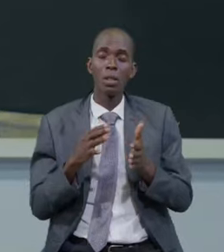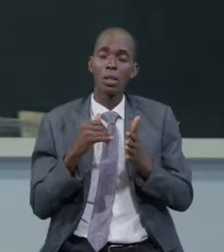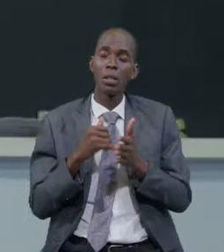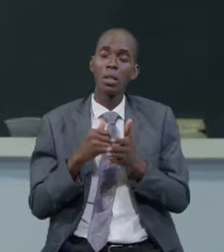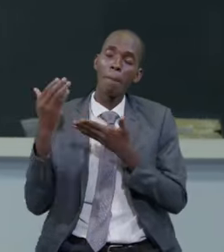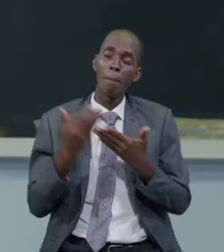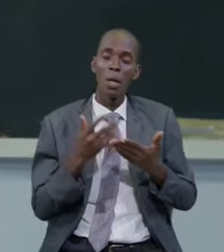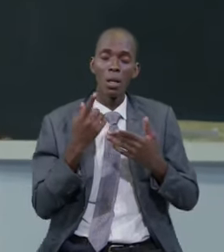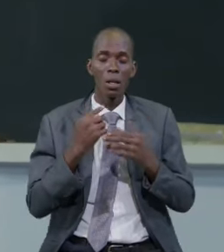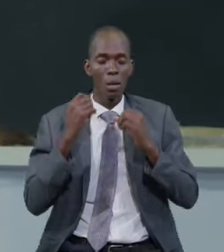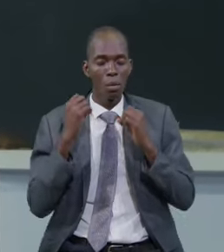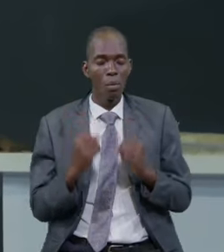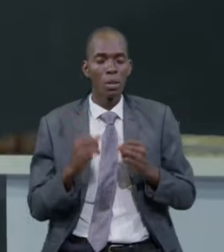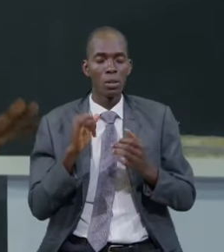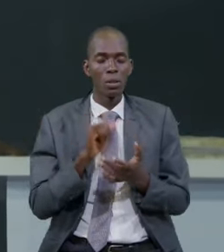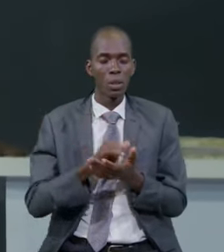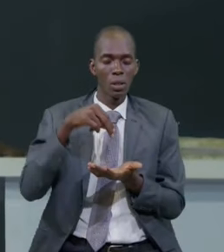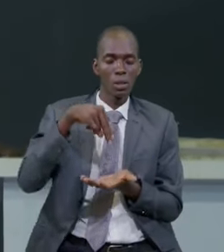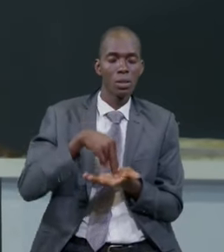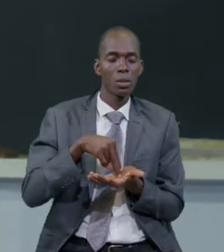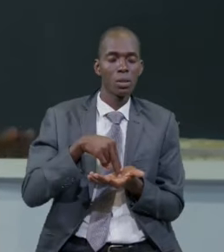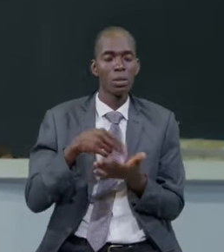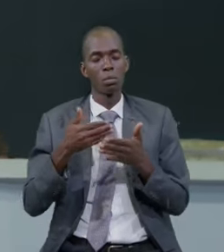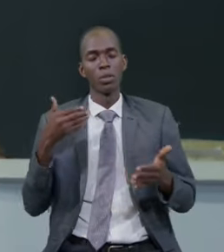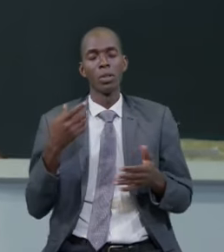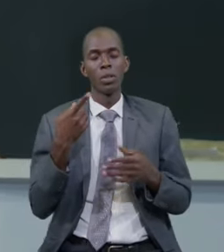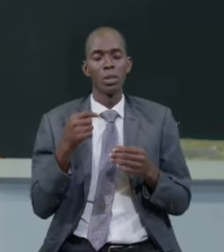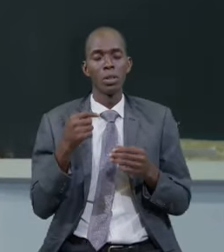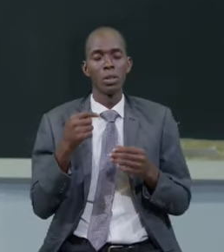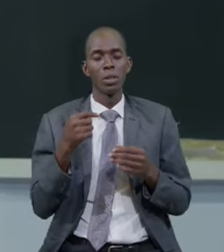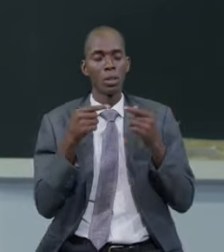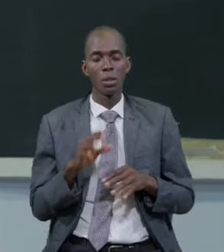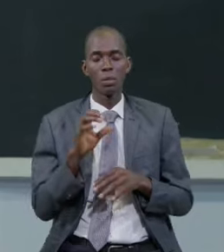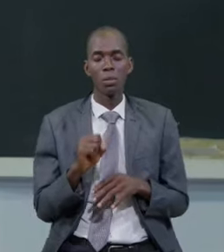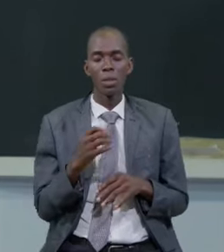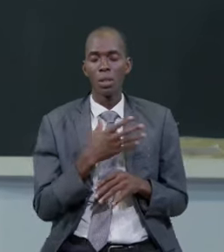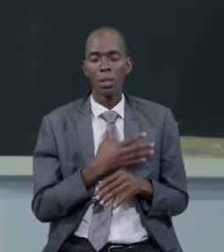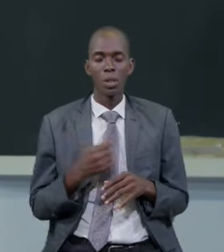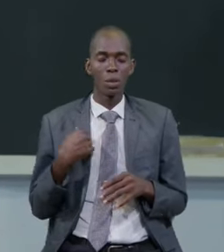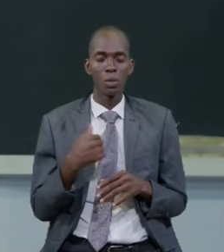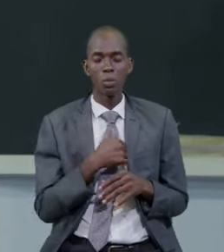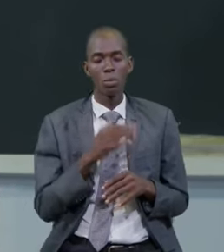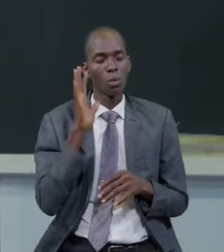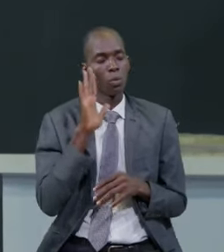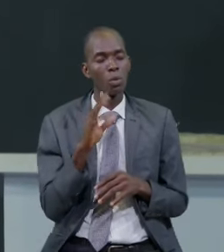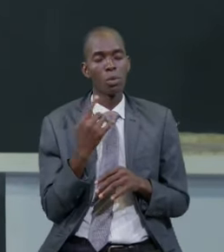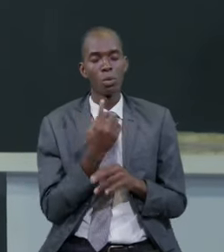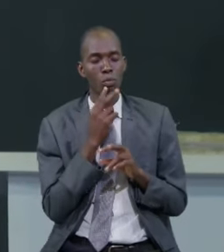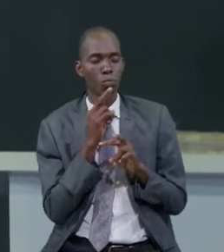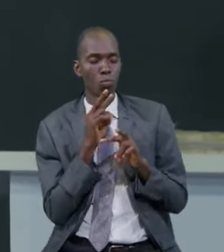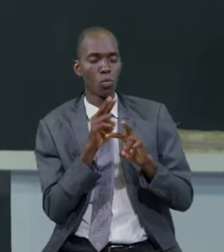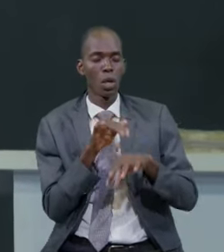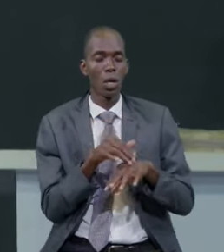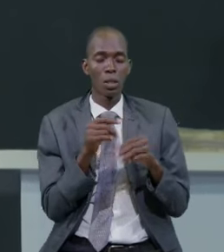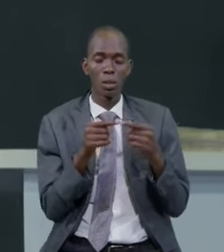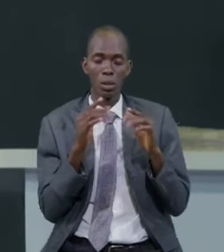la puissance qui tient devant l'ennemi, et nous allons simplement regarder l'ennemi,